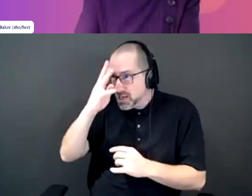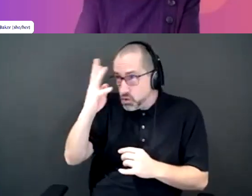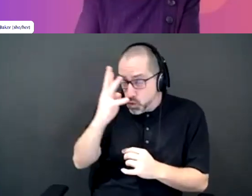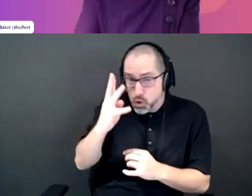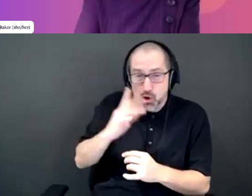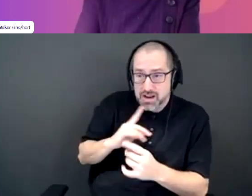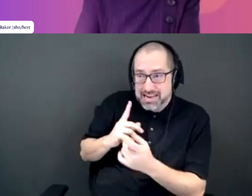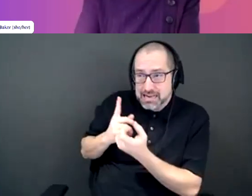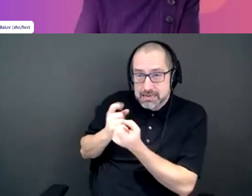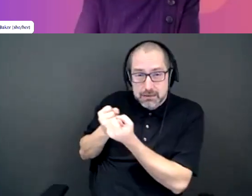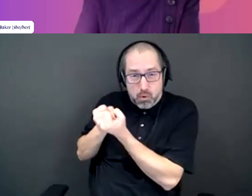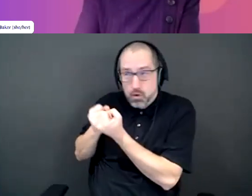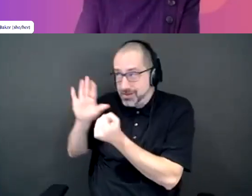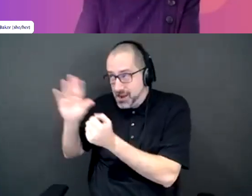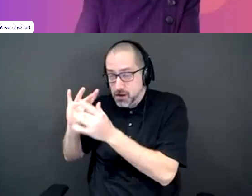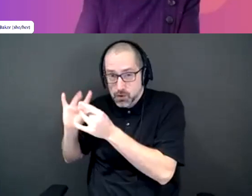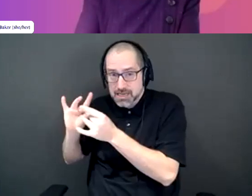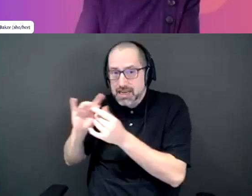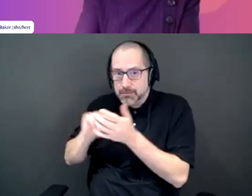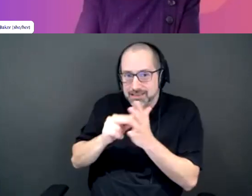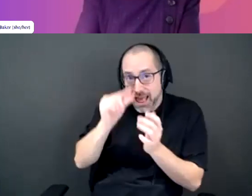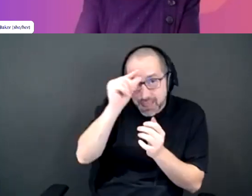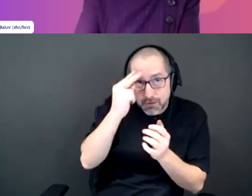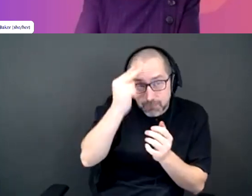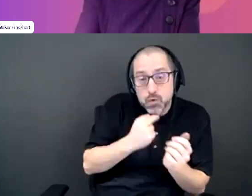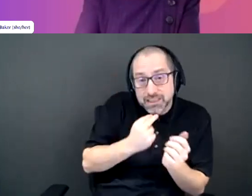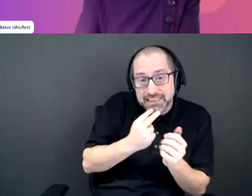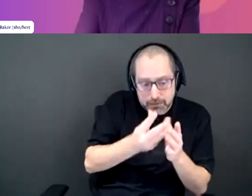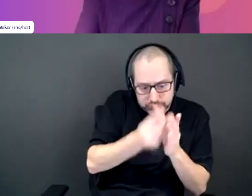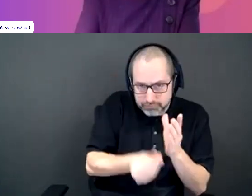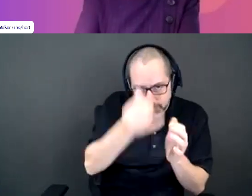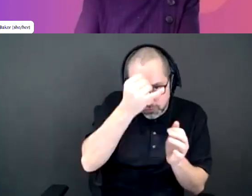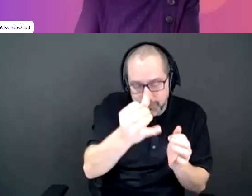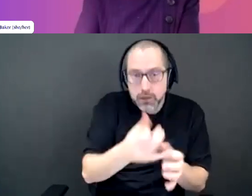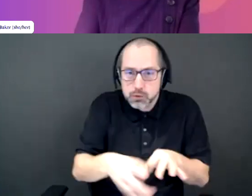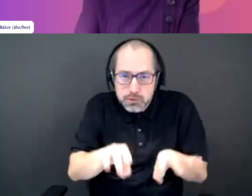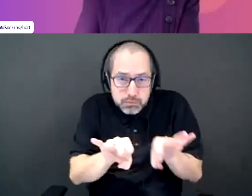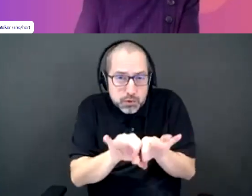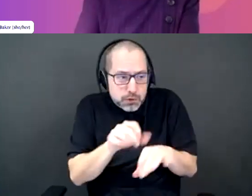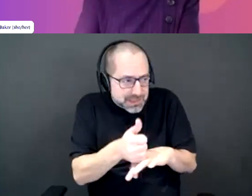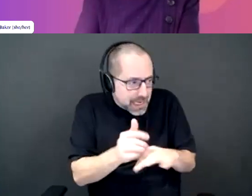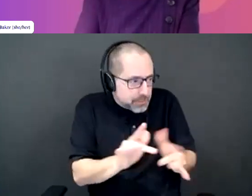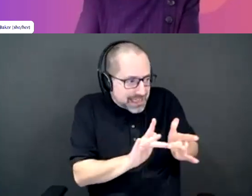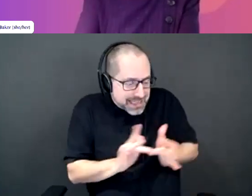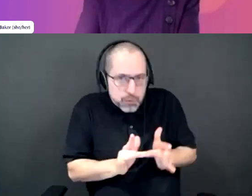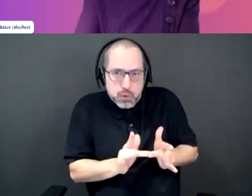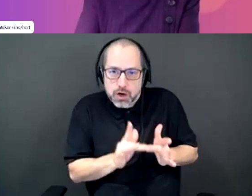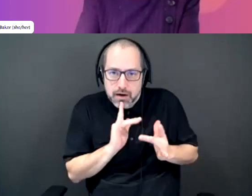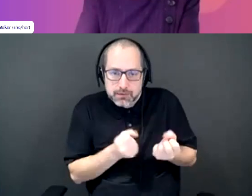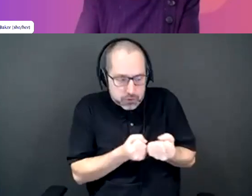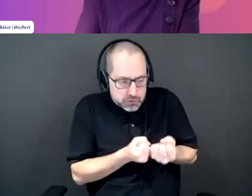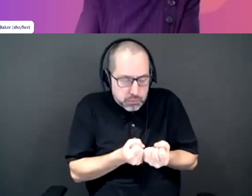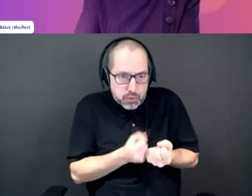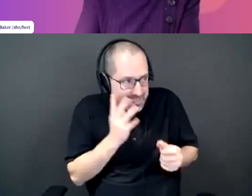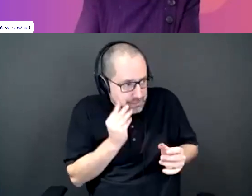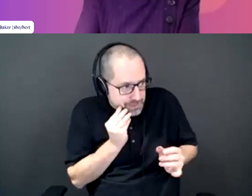si on ne se prend pas au sérieux sans se valider on peut perdre cette petite voix il est important pour bâtir de bâtir ce système d'appui